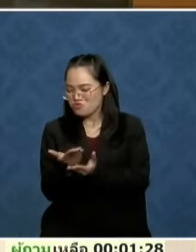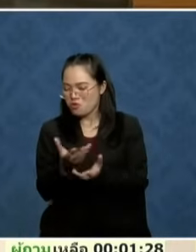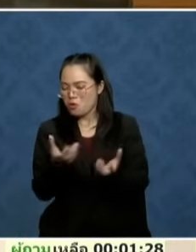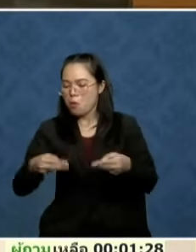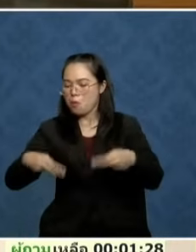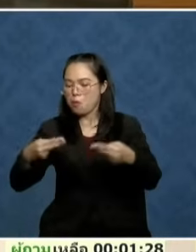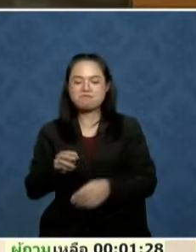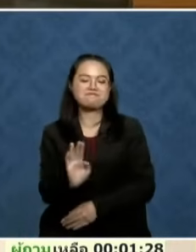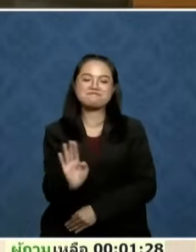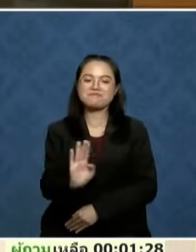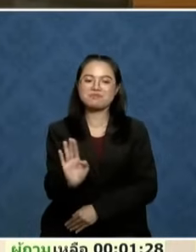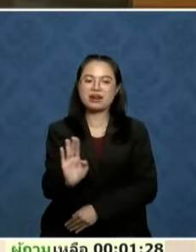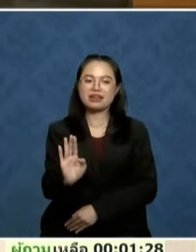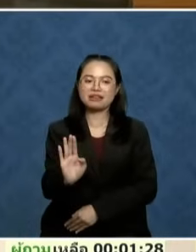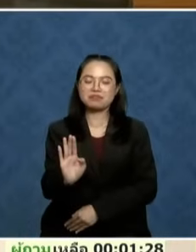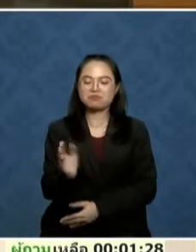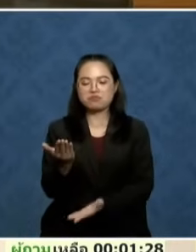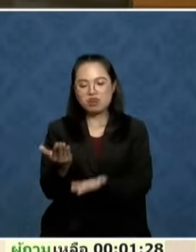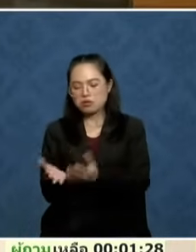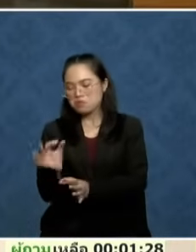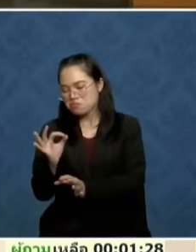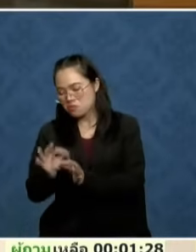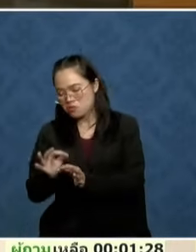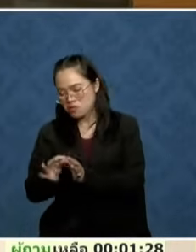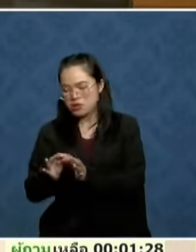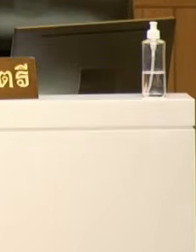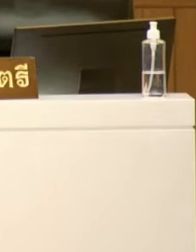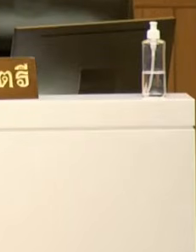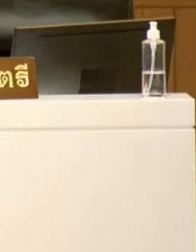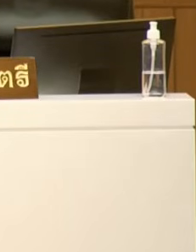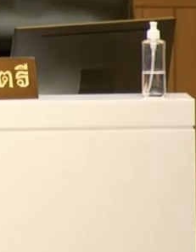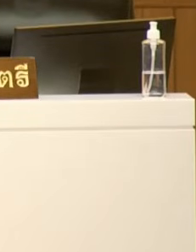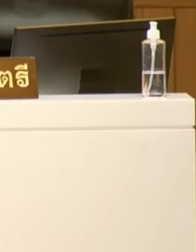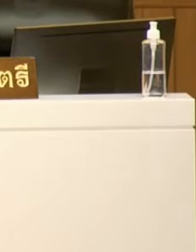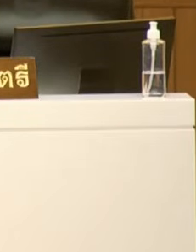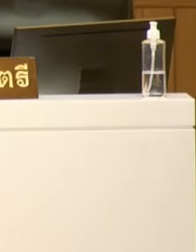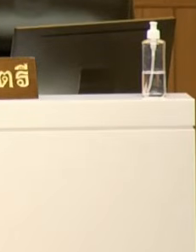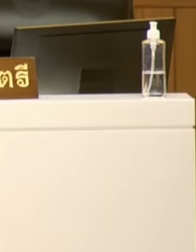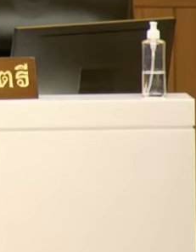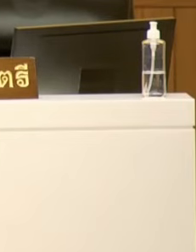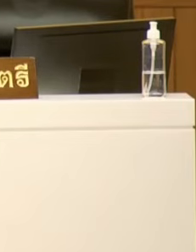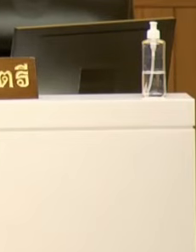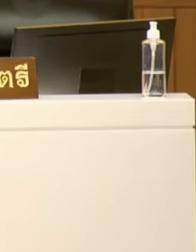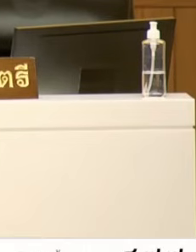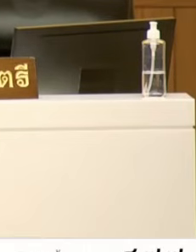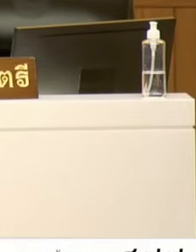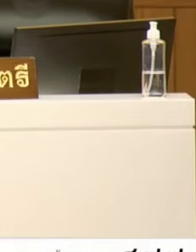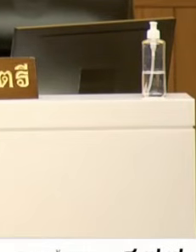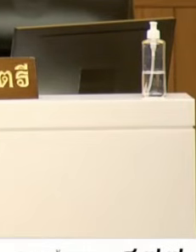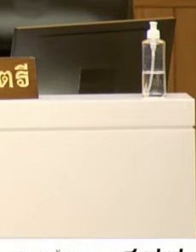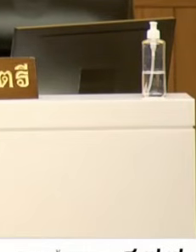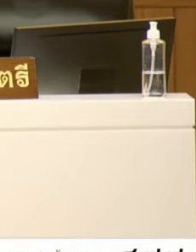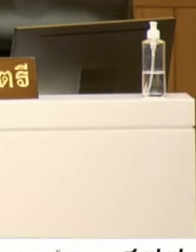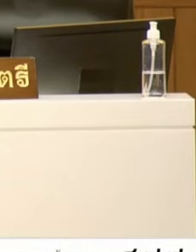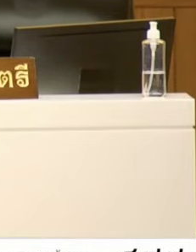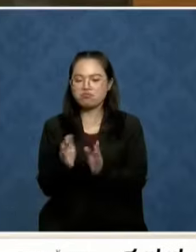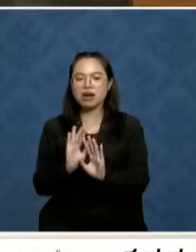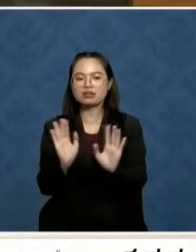ม่ว่าจะเป็นทางธุรกรรมหรือกิจกรรมที่ไม่เกี่ยวกับการทำธุรกรรมที่นำไปสู่การ